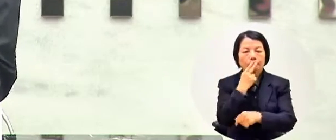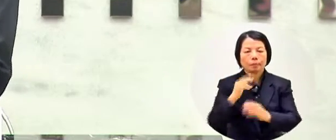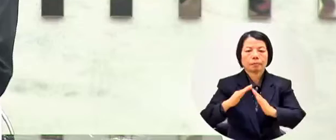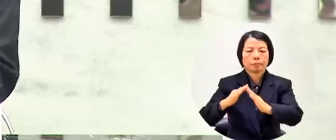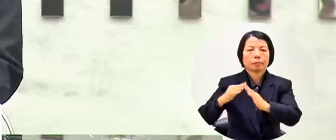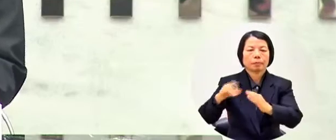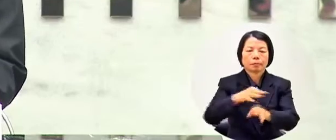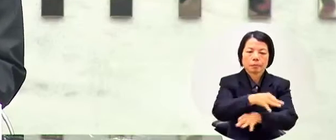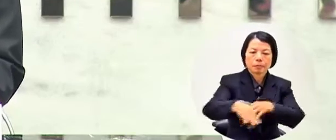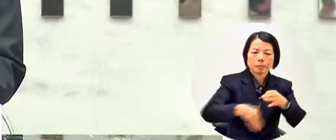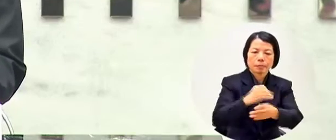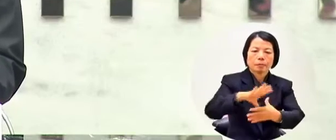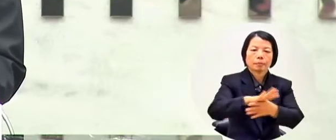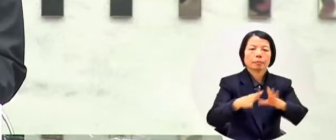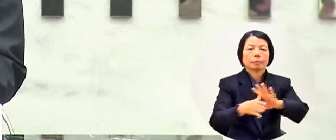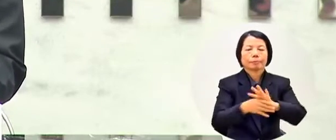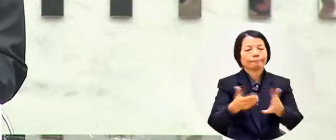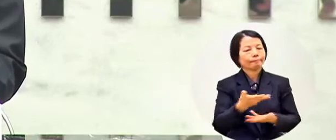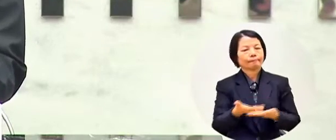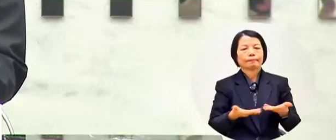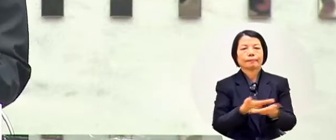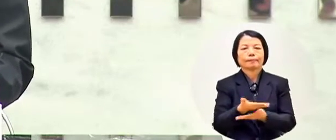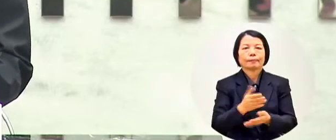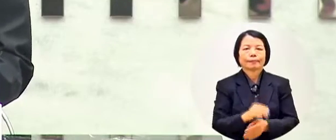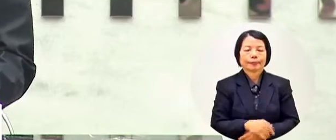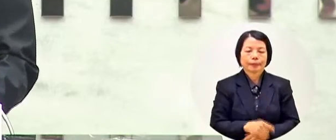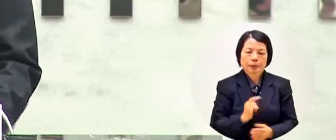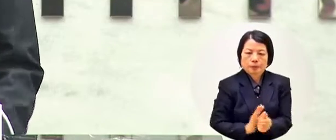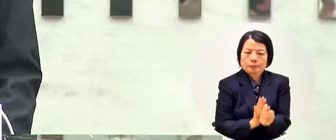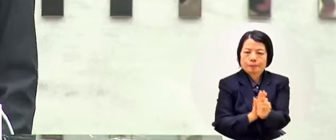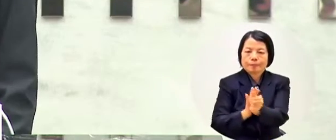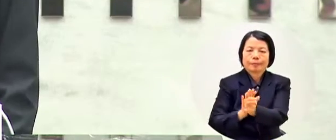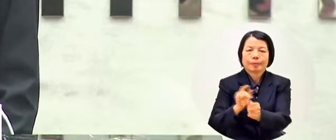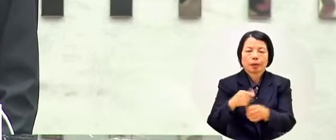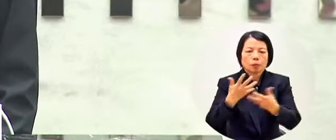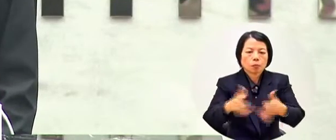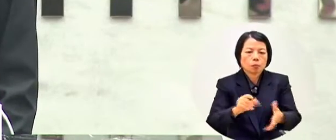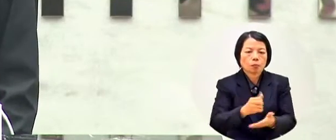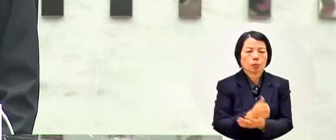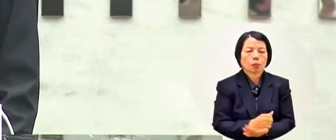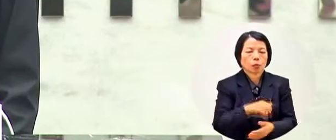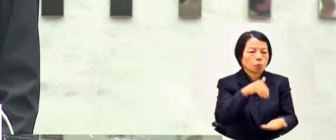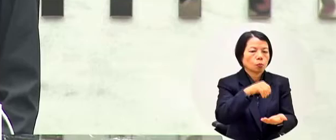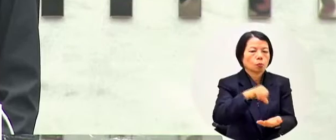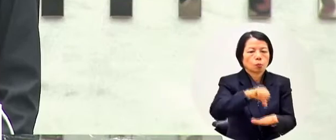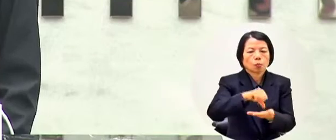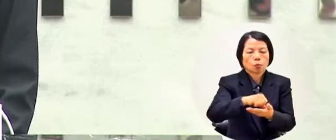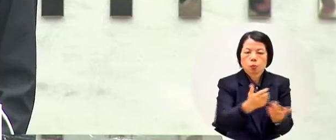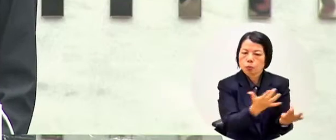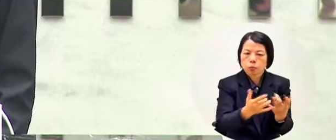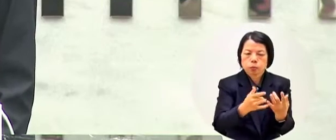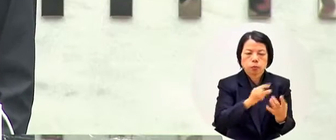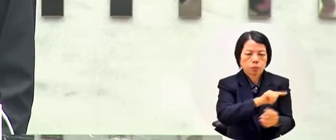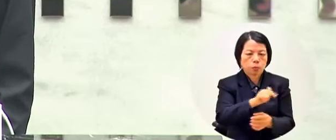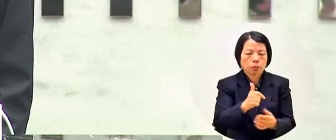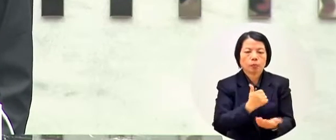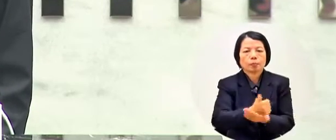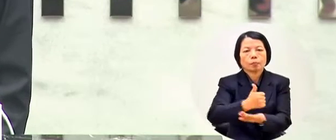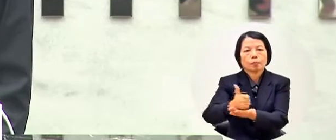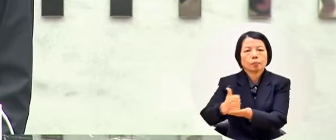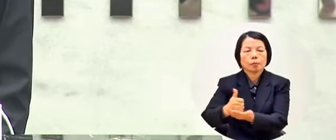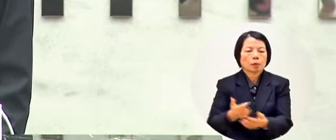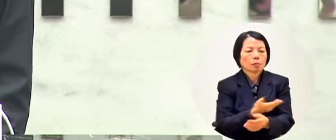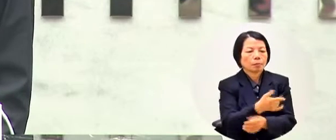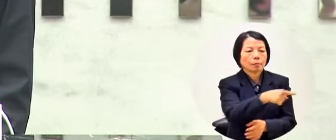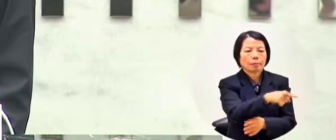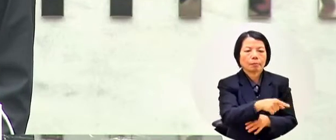贸文化交流，并促成更多的产品外销时机，以提升市民朋友的生